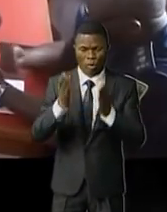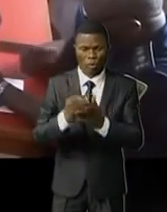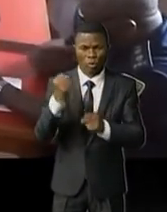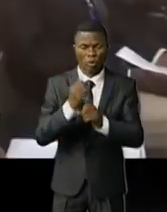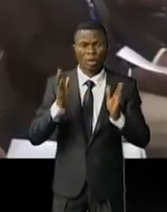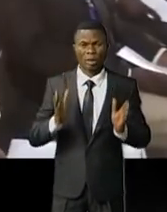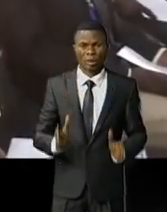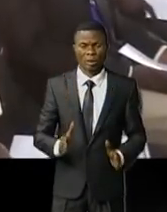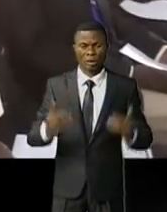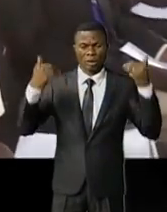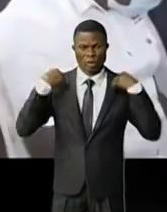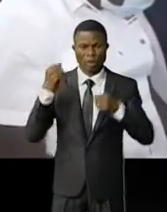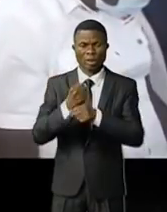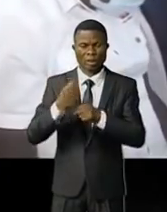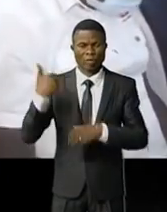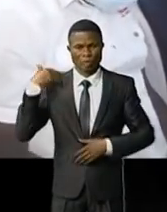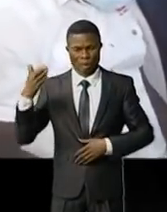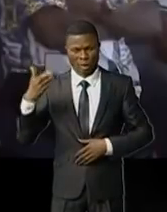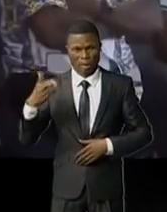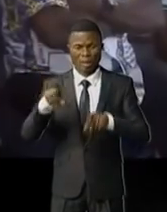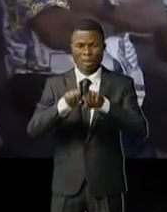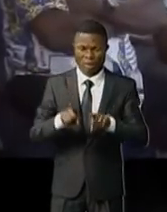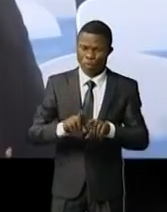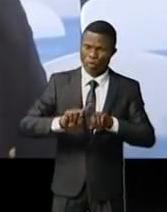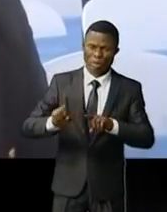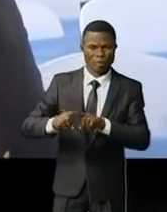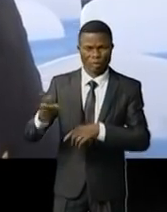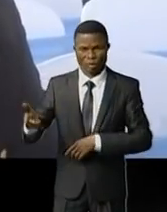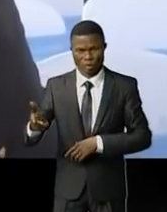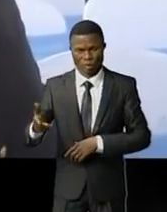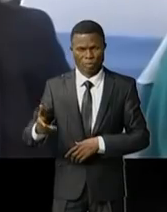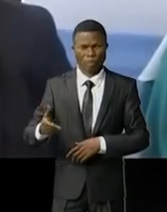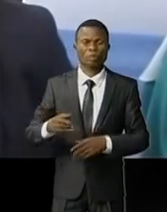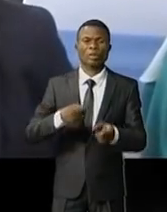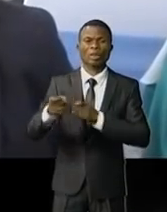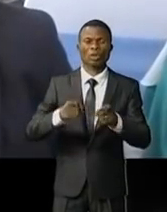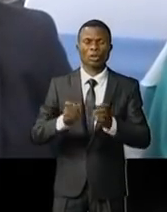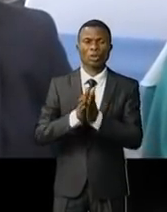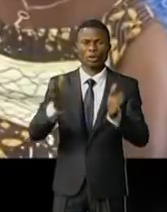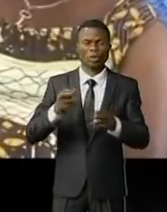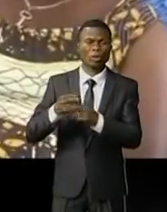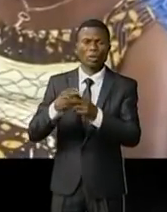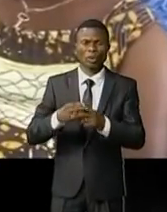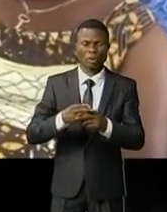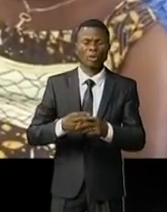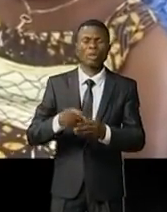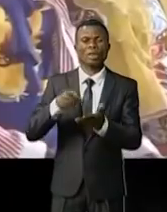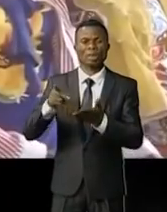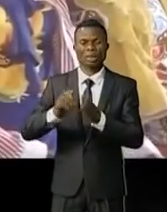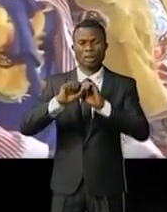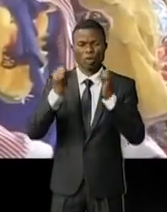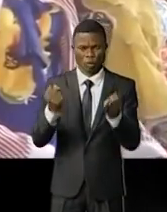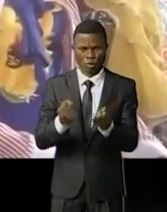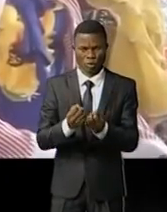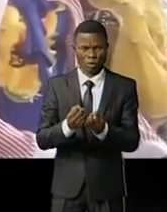employeurs, chefs de services publics étatiques et para-étatiques, réfractaires au régime général de la sécurité sociale dans son